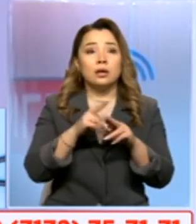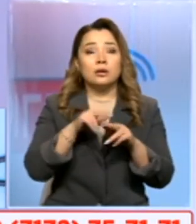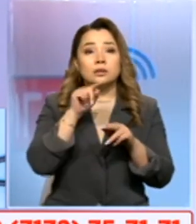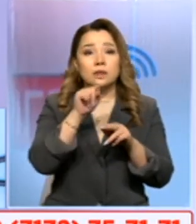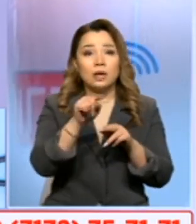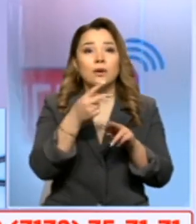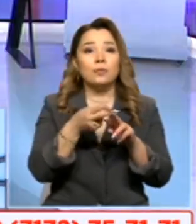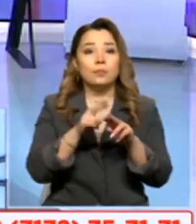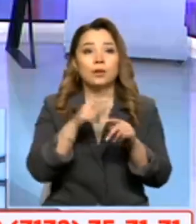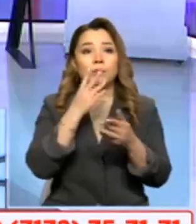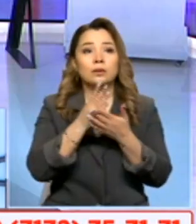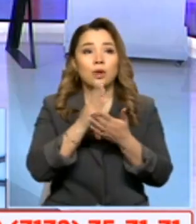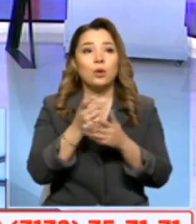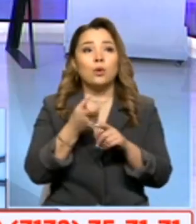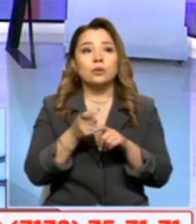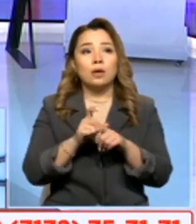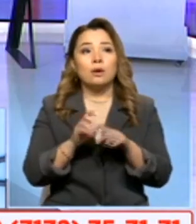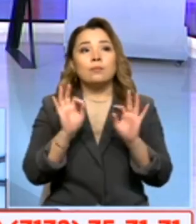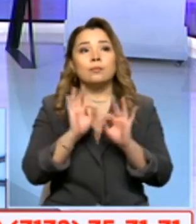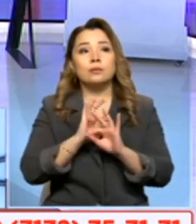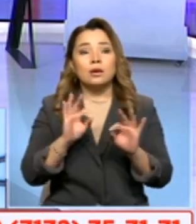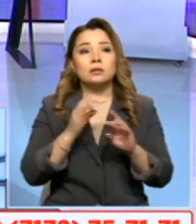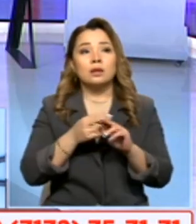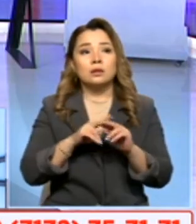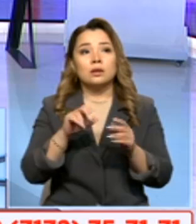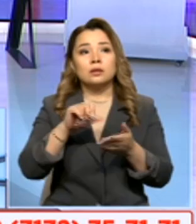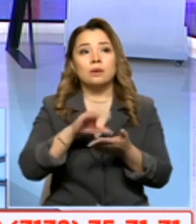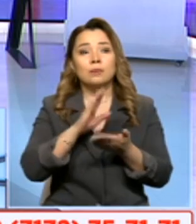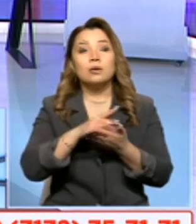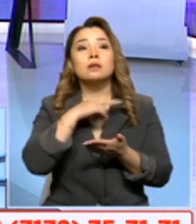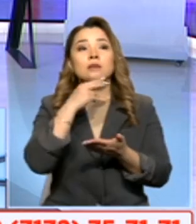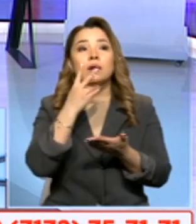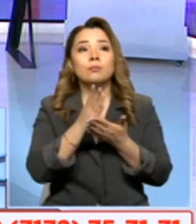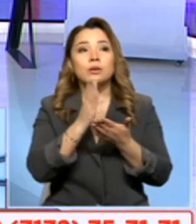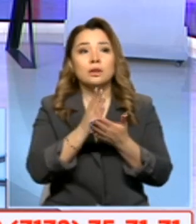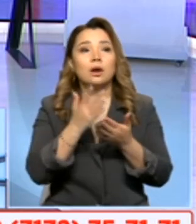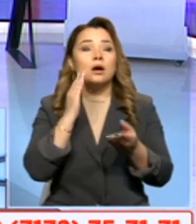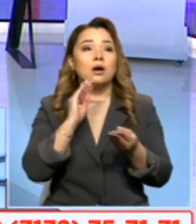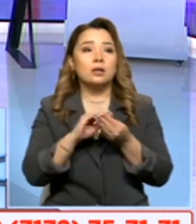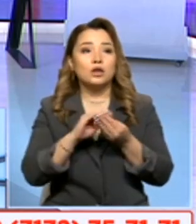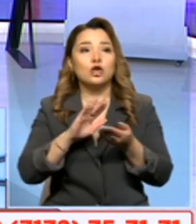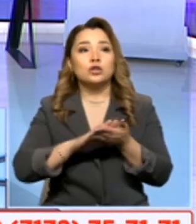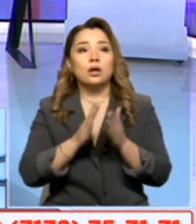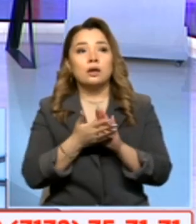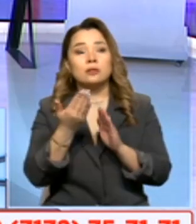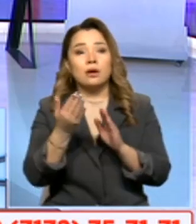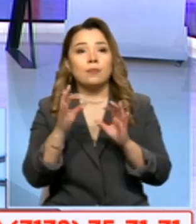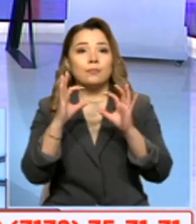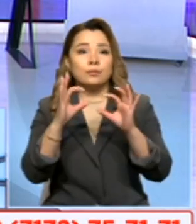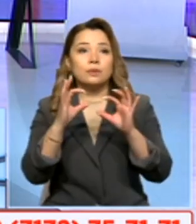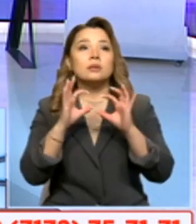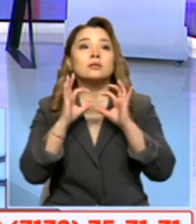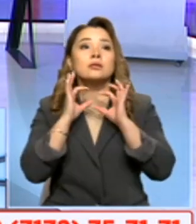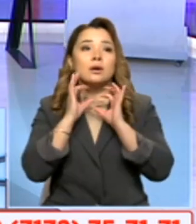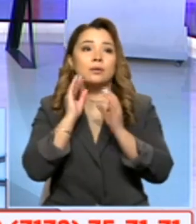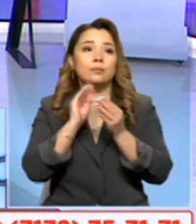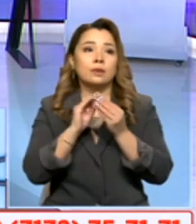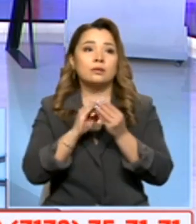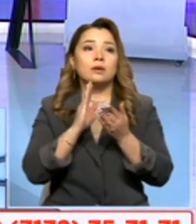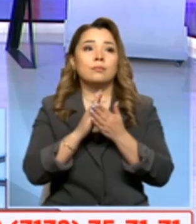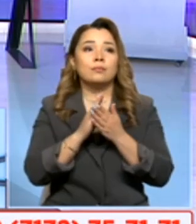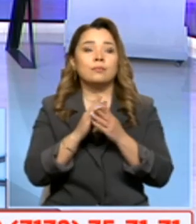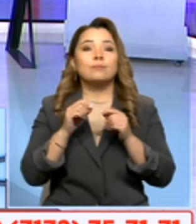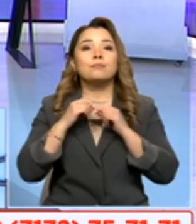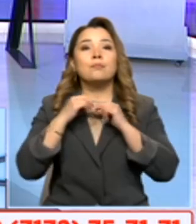осыған бұл өте керемет не болды. Міне қараңызда, мынау қалыпты жағдайдағы, бұл қараңыздаршы, былай алған кезде бұл тура